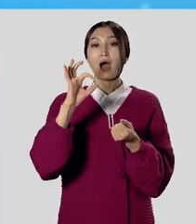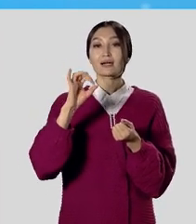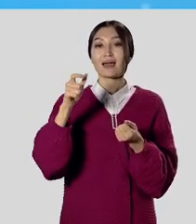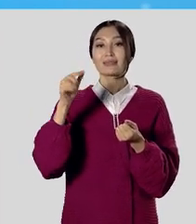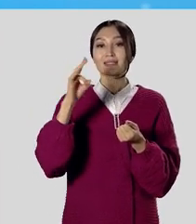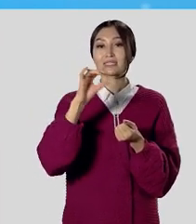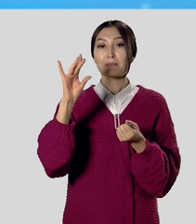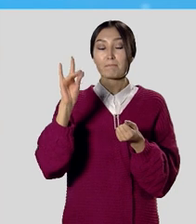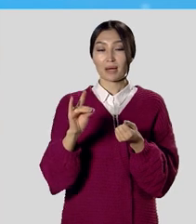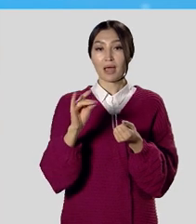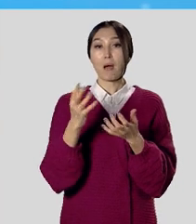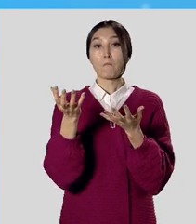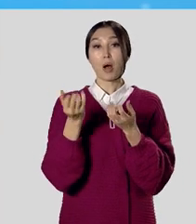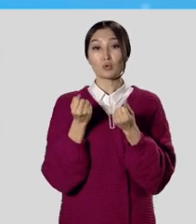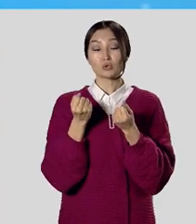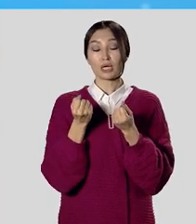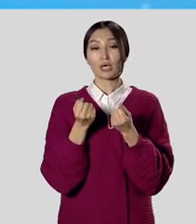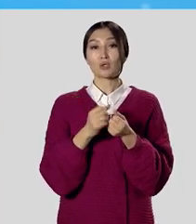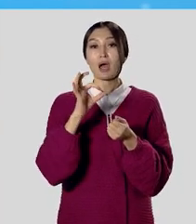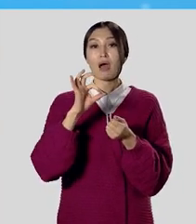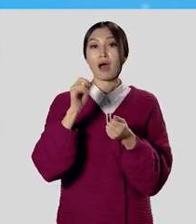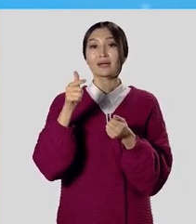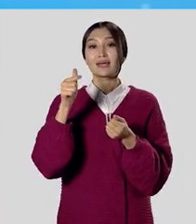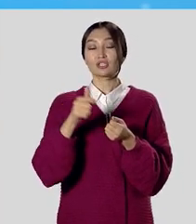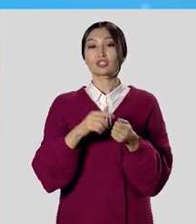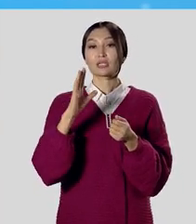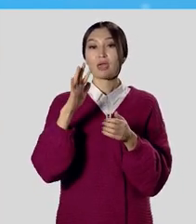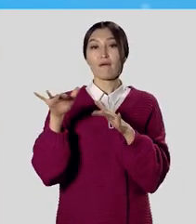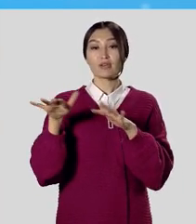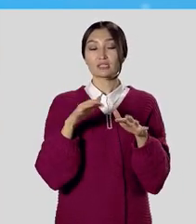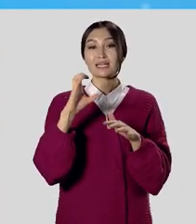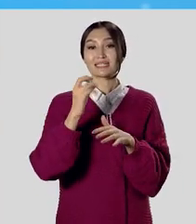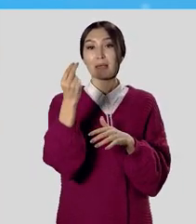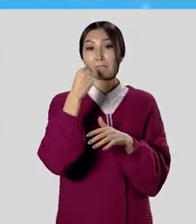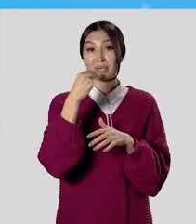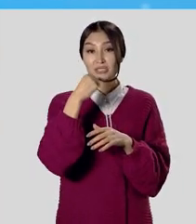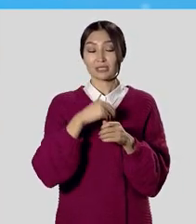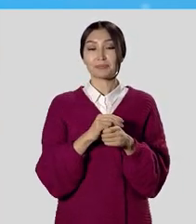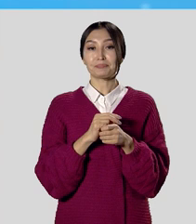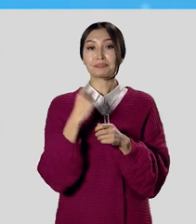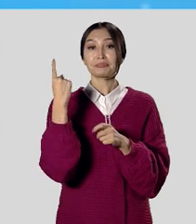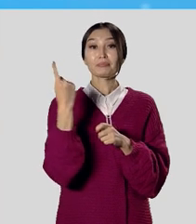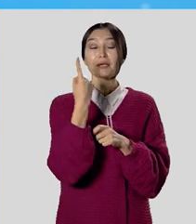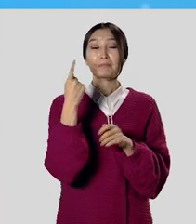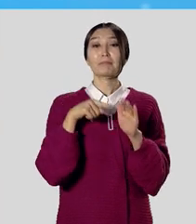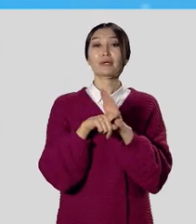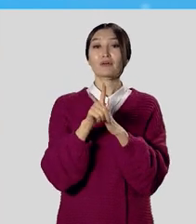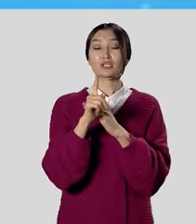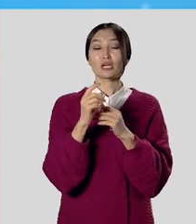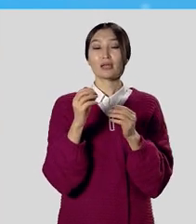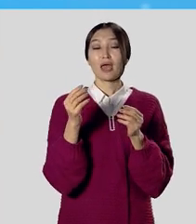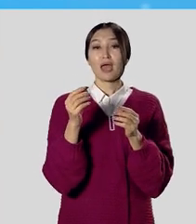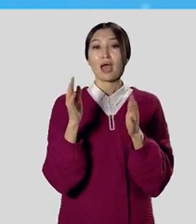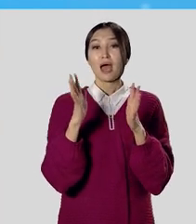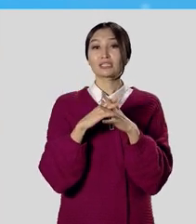Гетеротрофные организмы получают органические вещества с пищей. Первоначальное